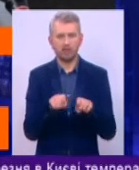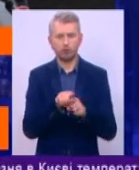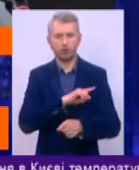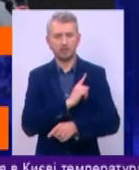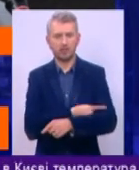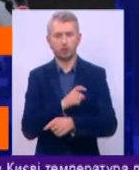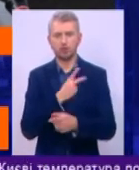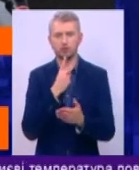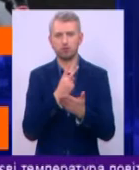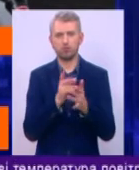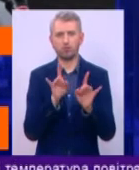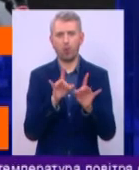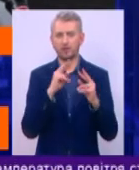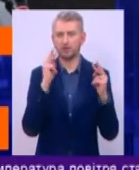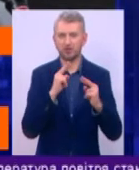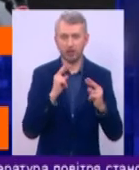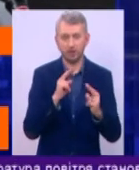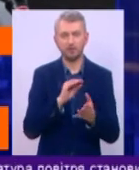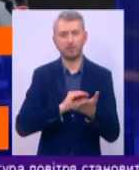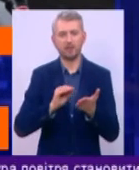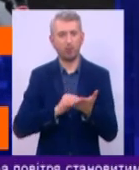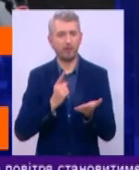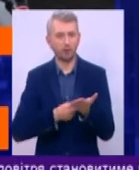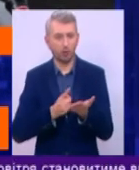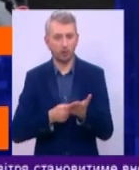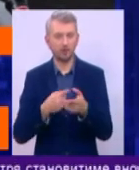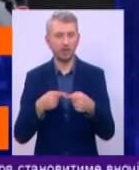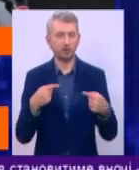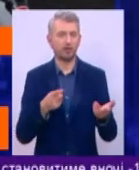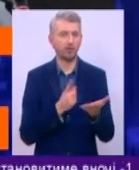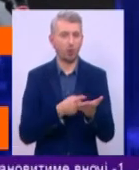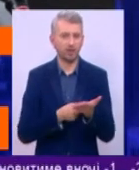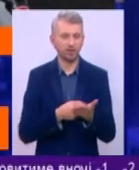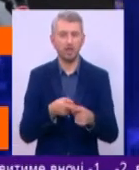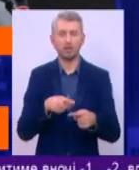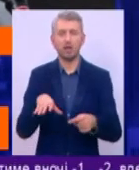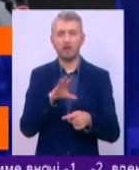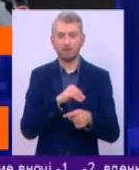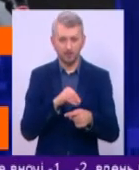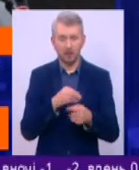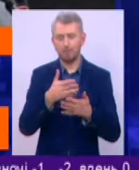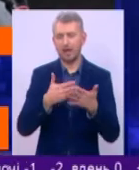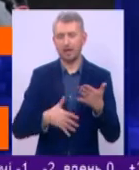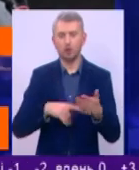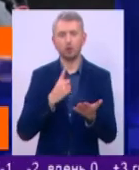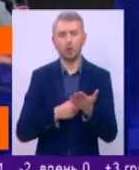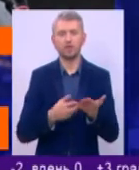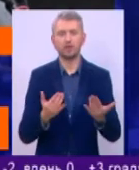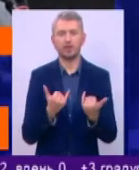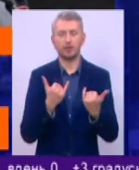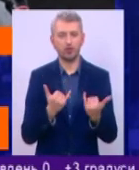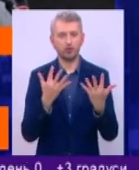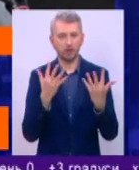з показами свідків, з письмовими доказами, з речовими доказами. Це все перелік доказів, які на сьогоднішній